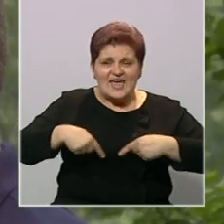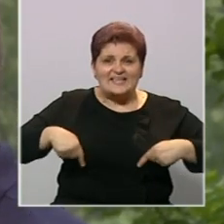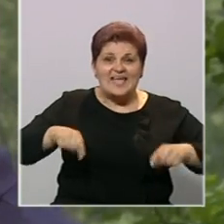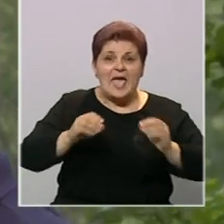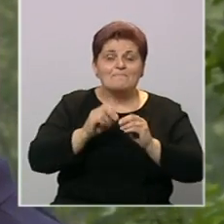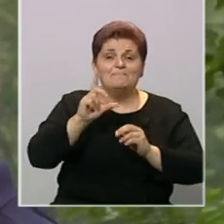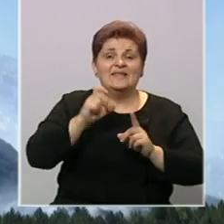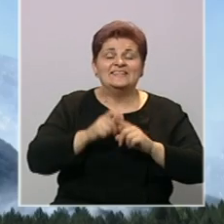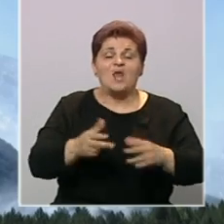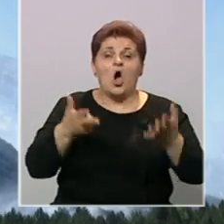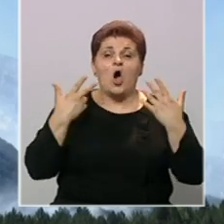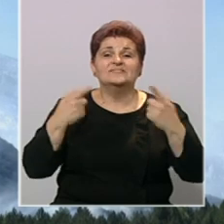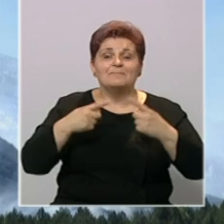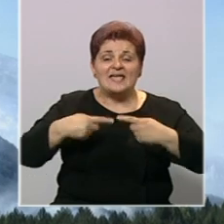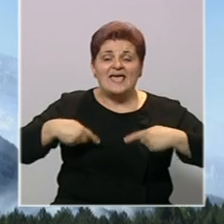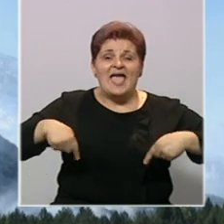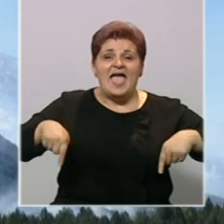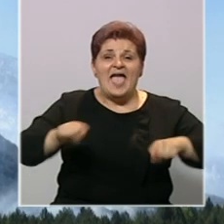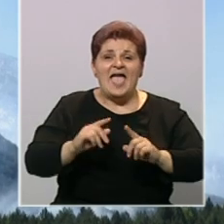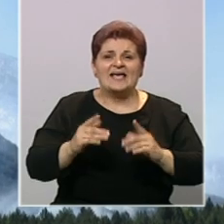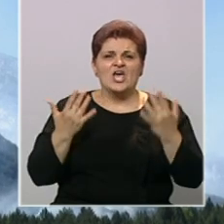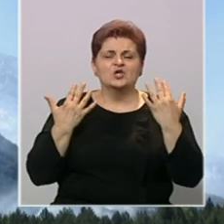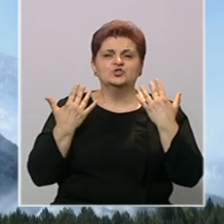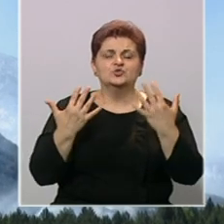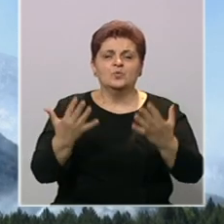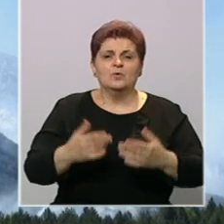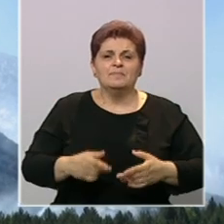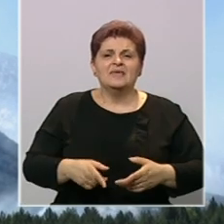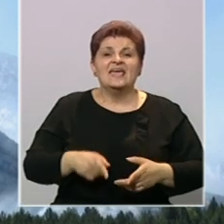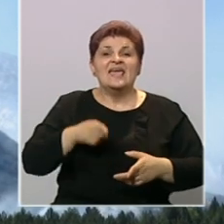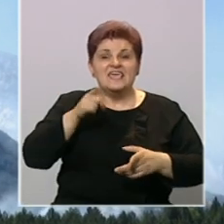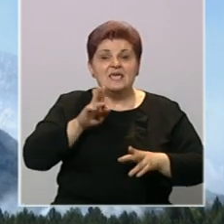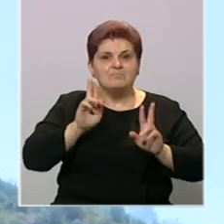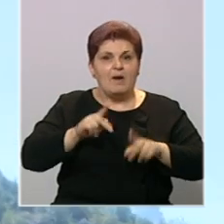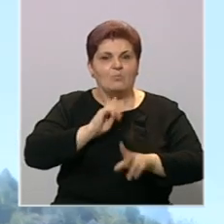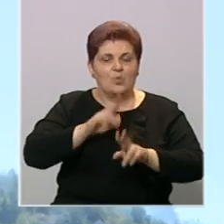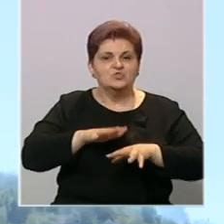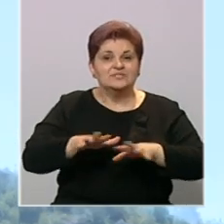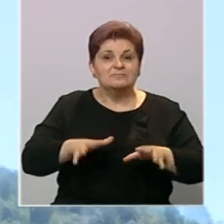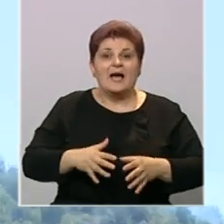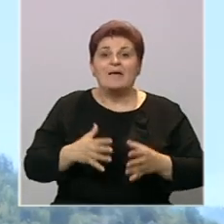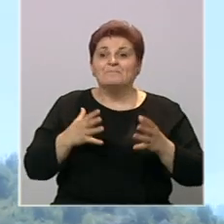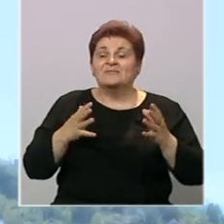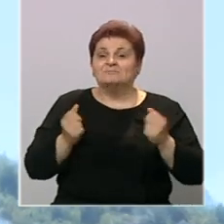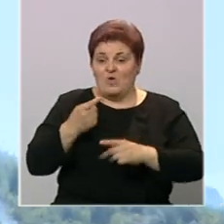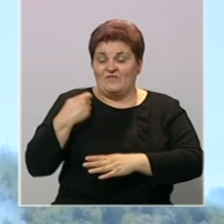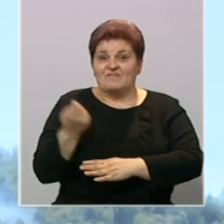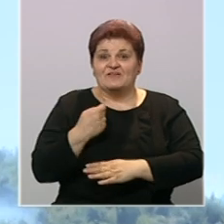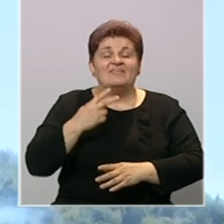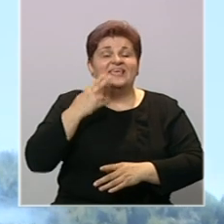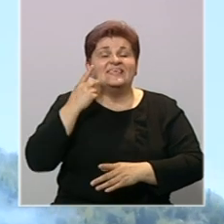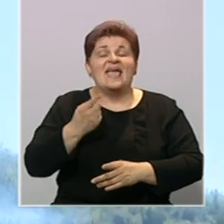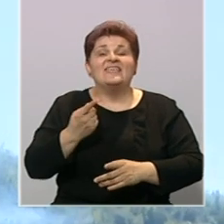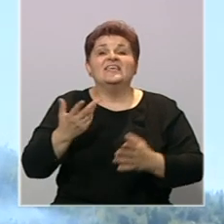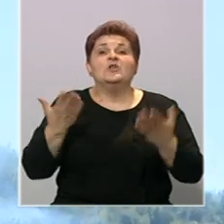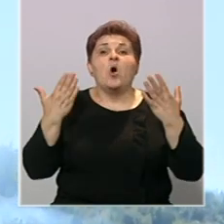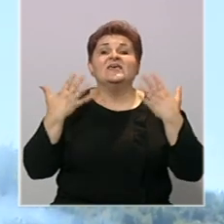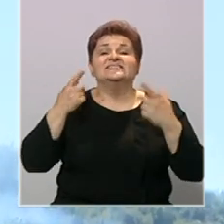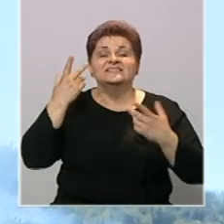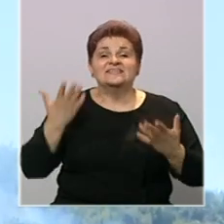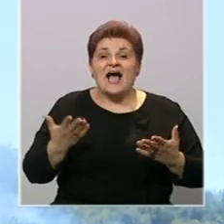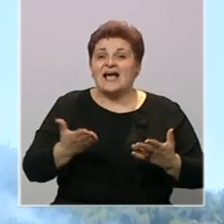Blidinju više od 80 hektara šumskog područja i ima tendenciju širenja. Spas ovdašnji vatrogasci vide jedino iz zraka, a